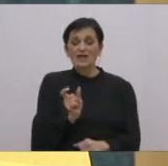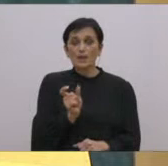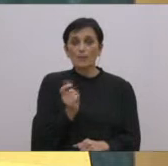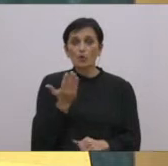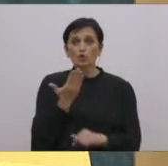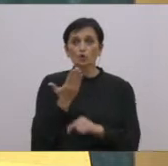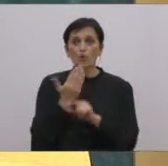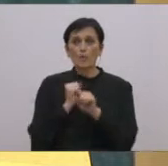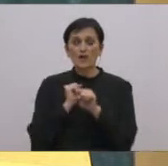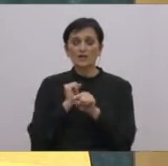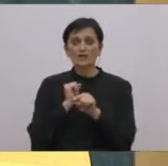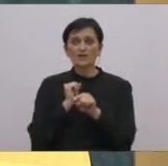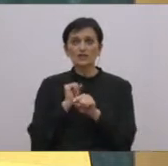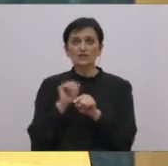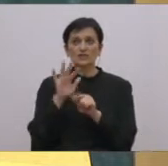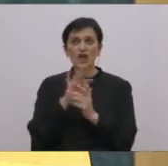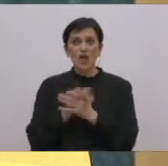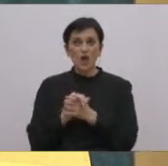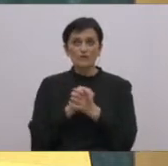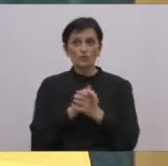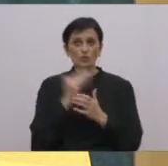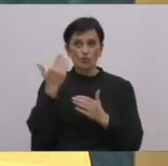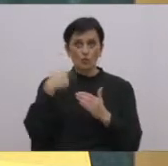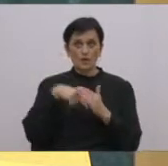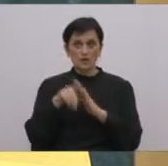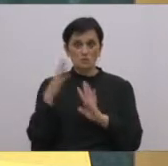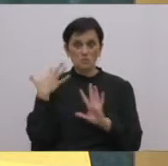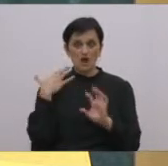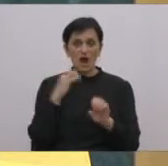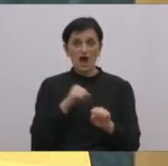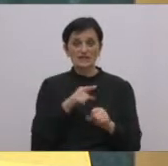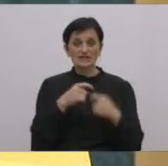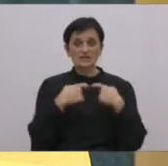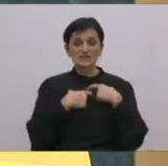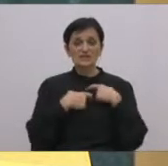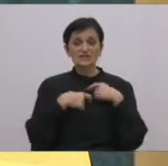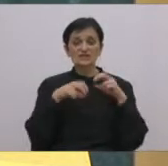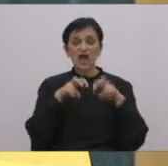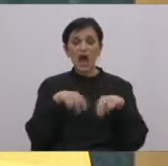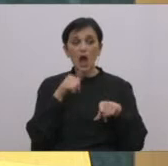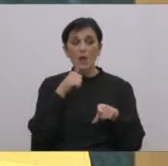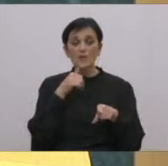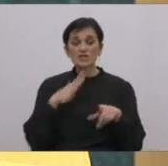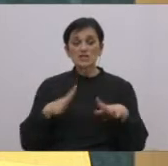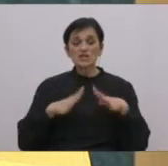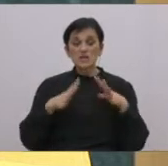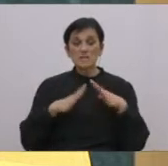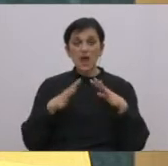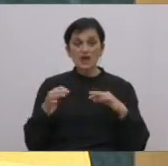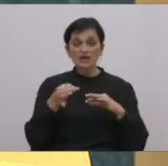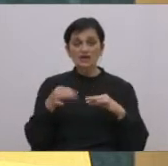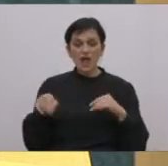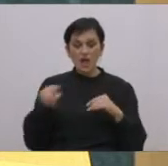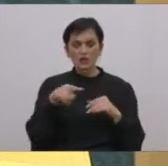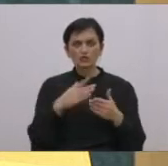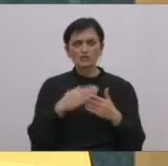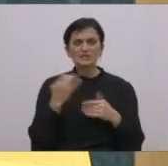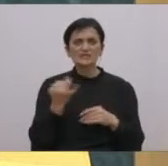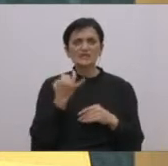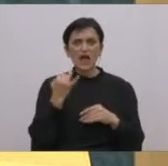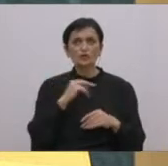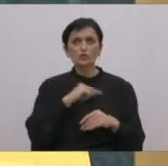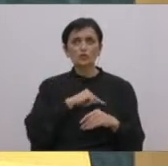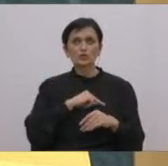რომელიც ევროკავშირის მიერ არის ხარდაჭერილი, აქაც საპილოტეზია საუბარი და იმერეთის რეგიონშია. ძალიან საინტერესო